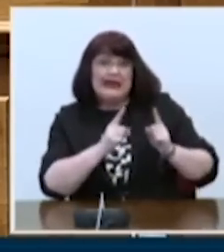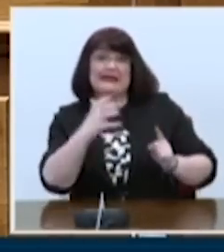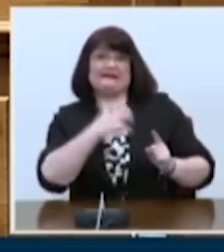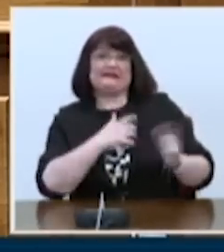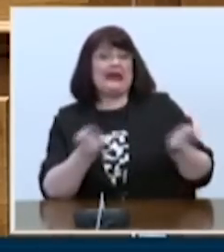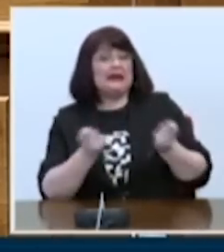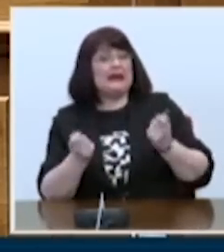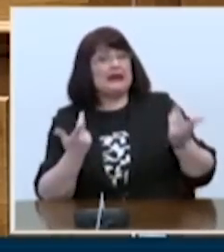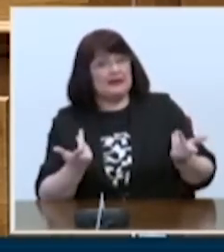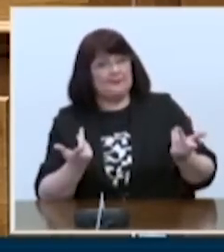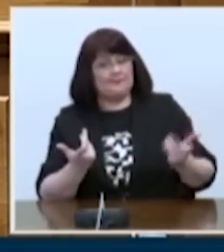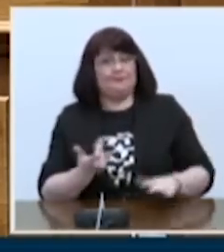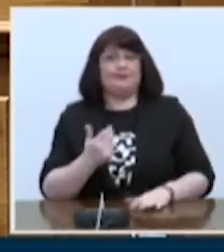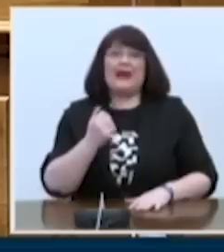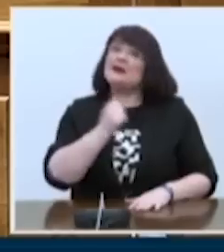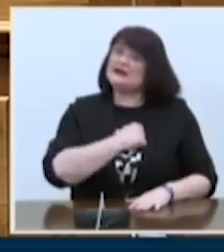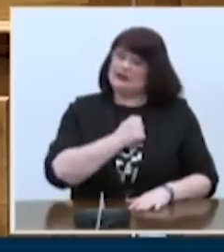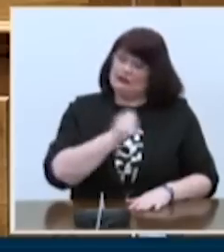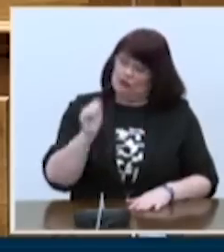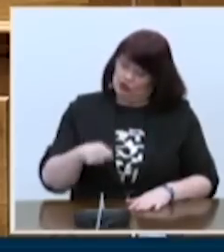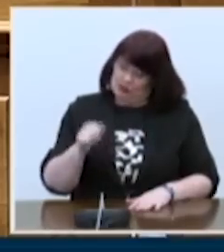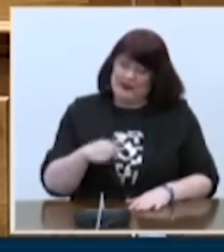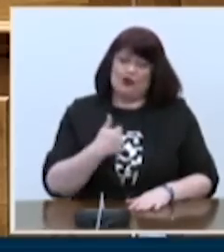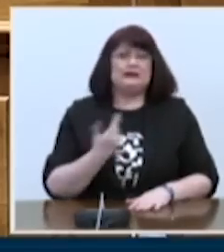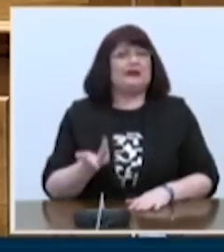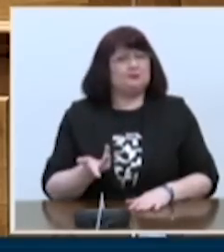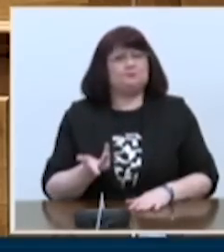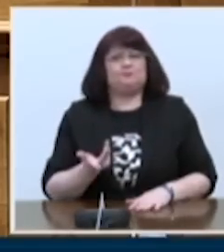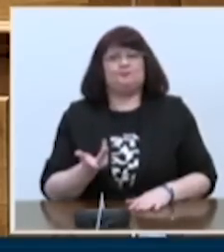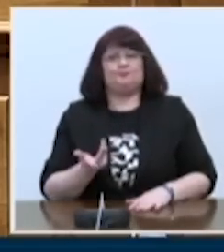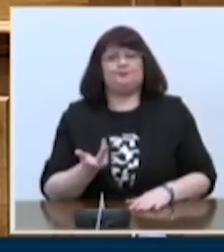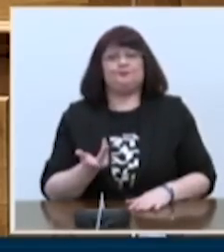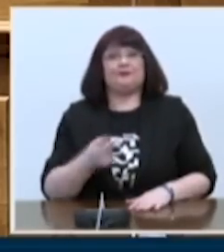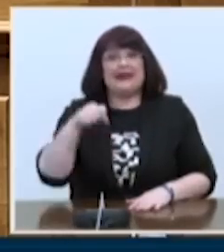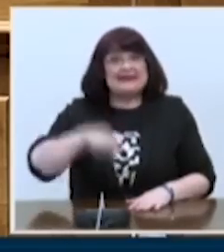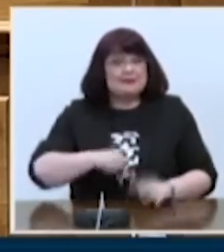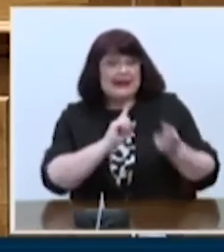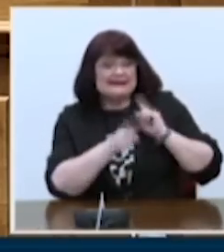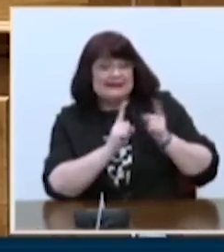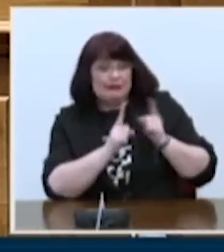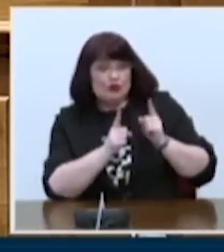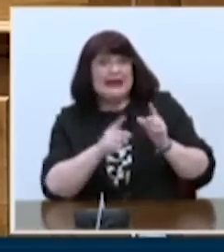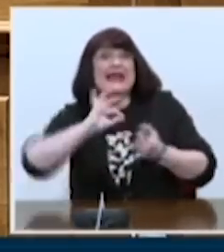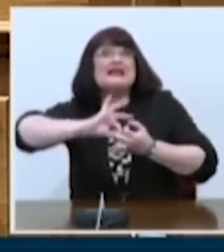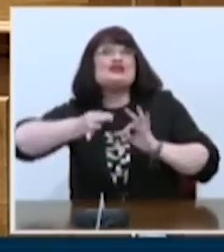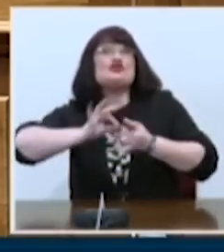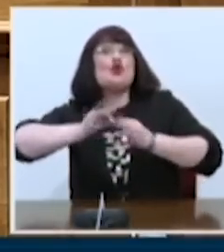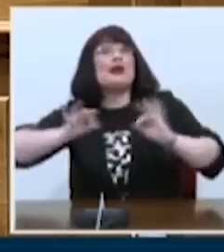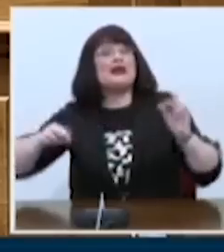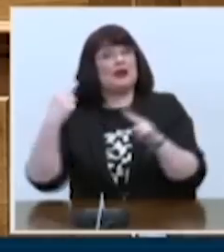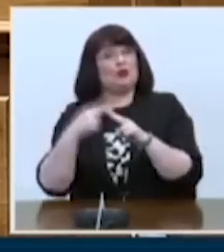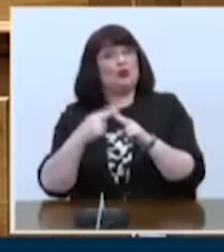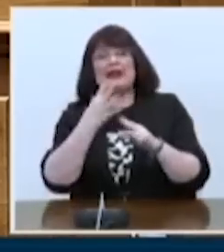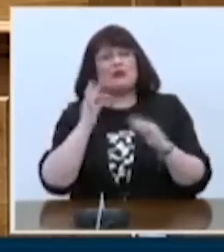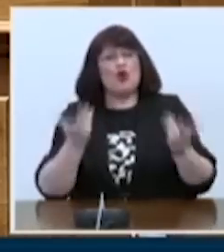άποψη θα συμφωνήσουμε μαζί σας ότι η σημερινή συμφωνία είναι ιστορική. Είναι